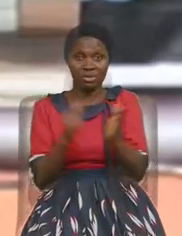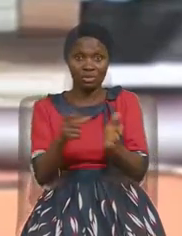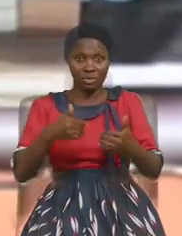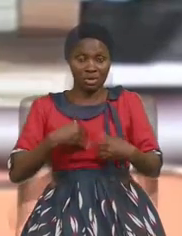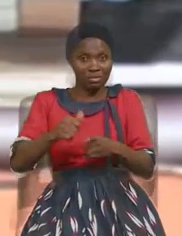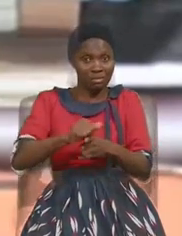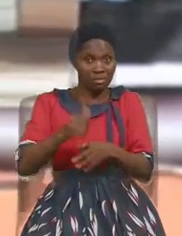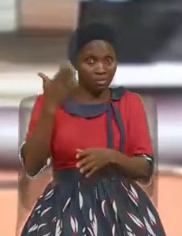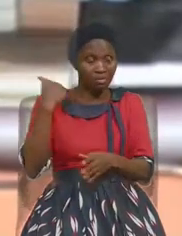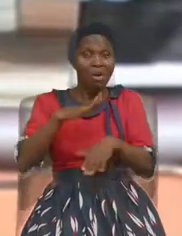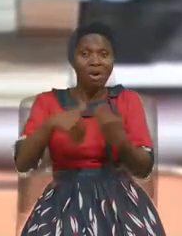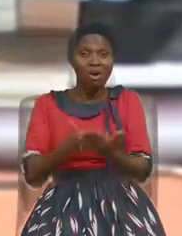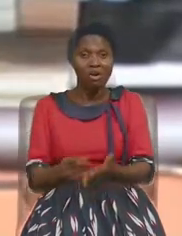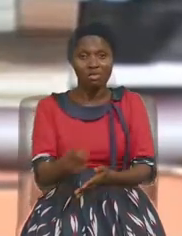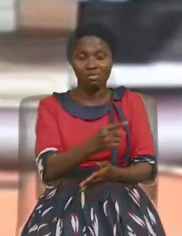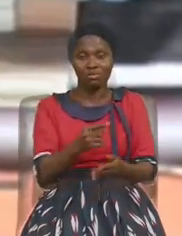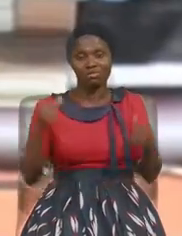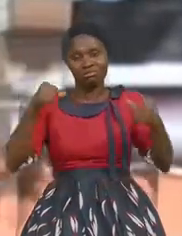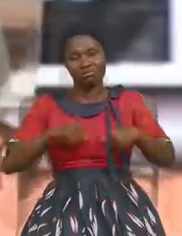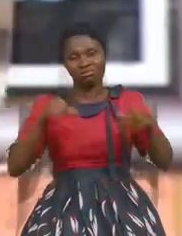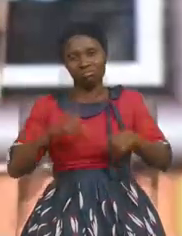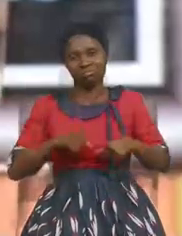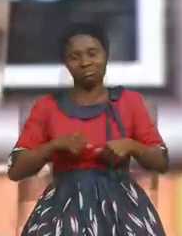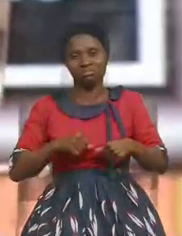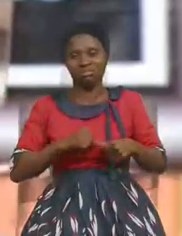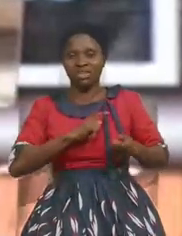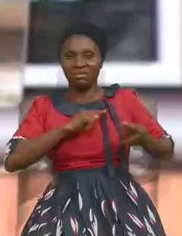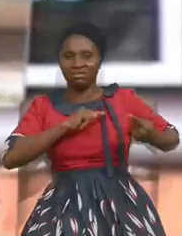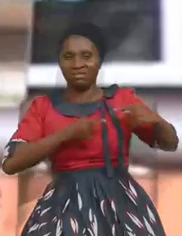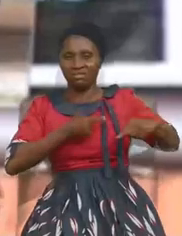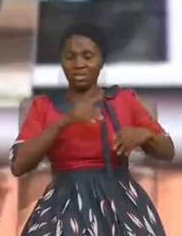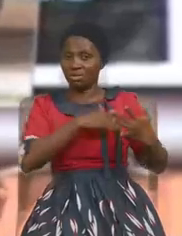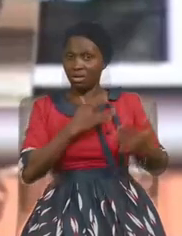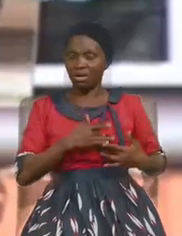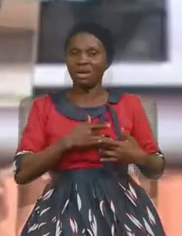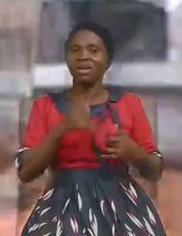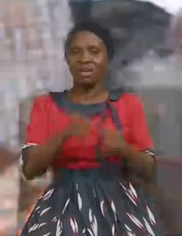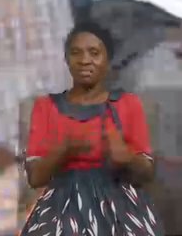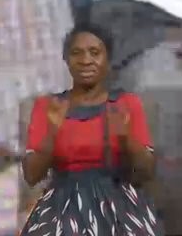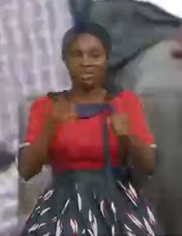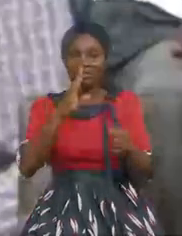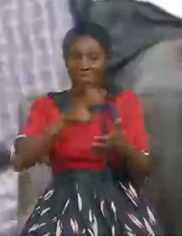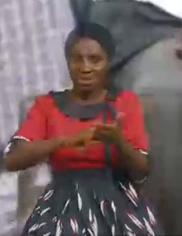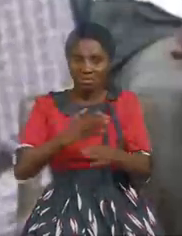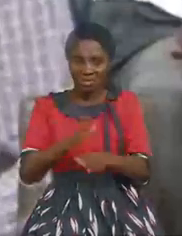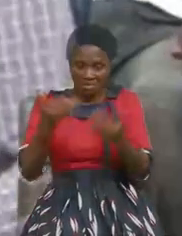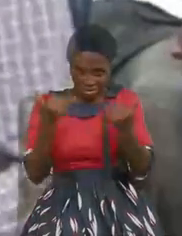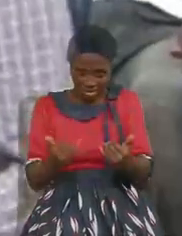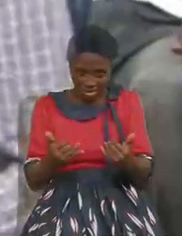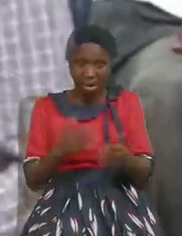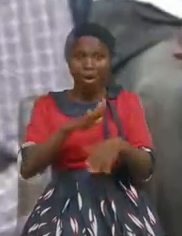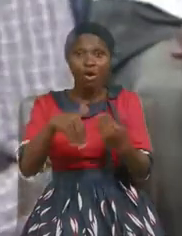toutes ces condamnations et ces culpabilités que tu as, tout peut être ôté maintenant même. Tout ce qu'il te faut